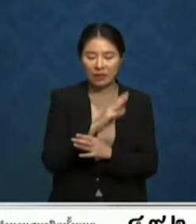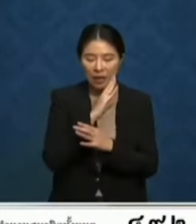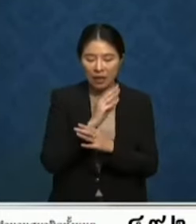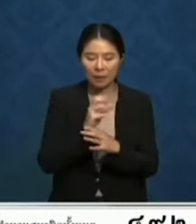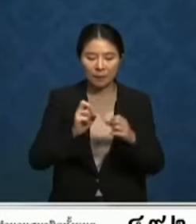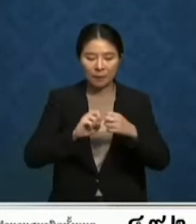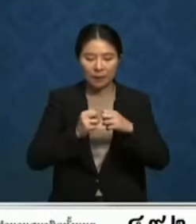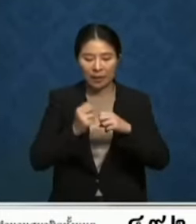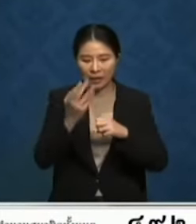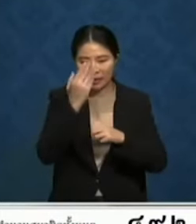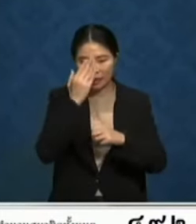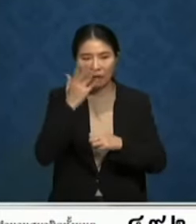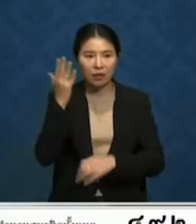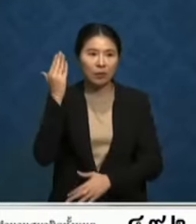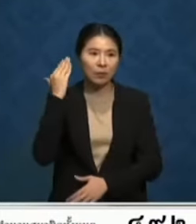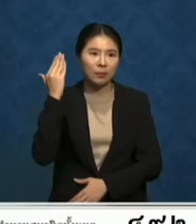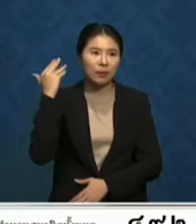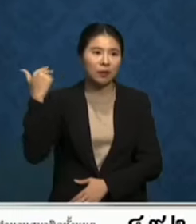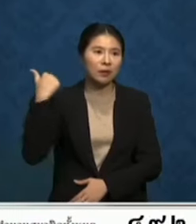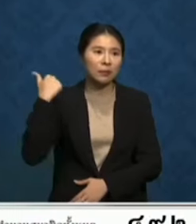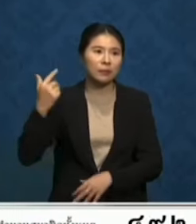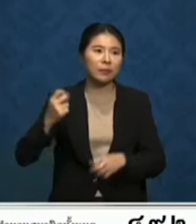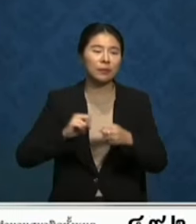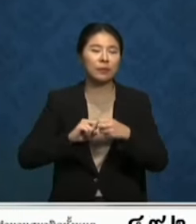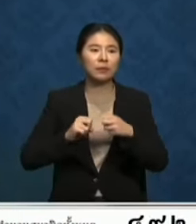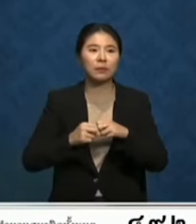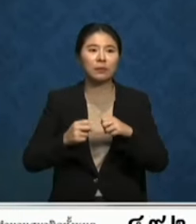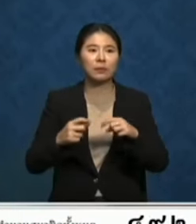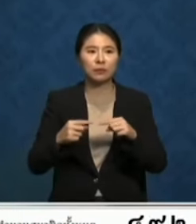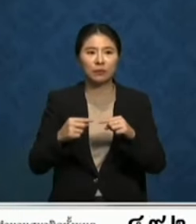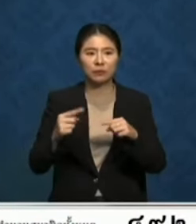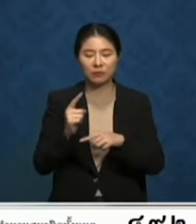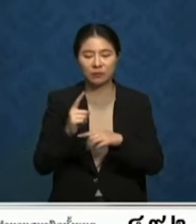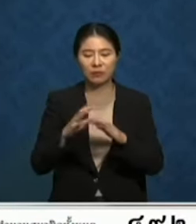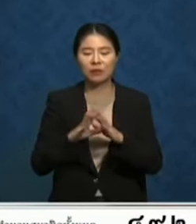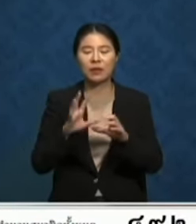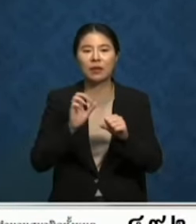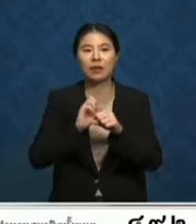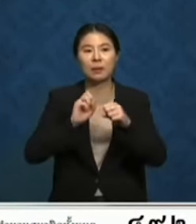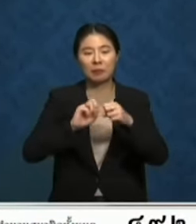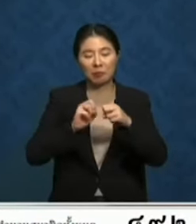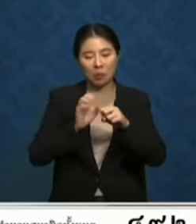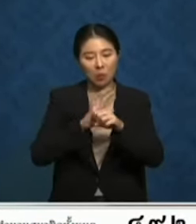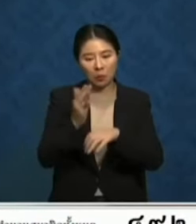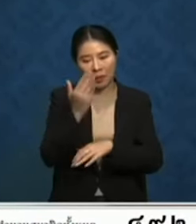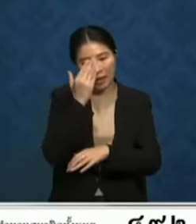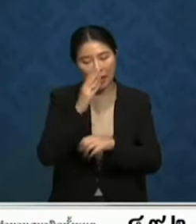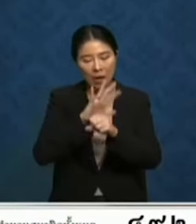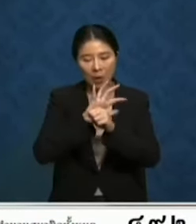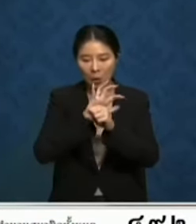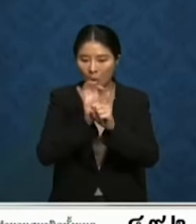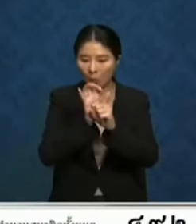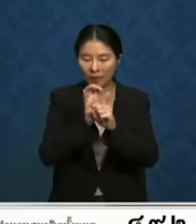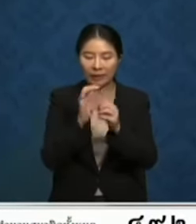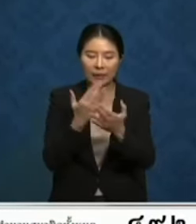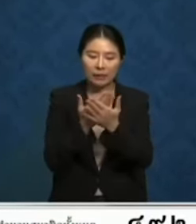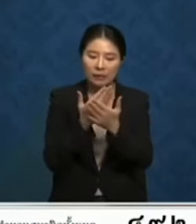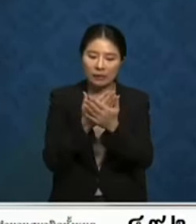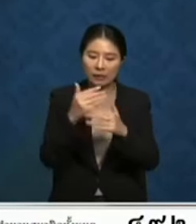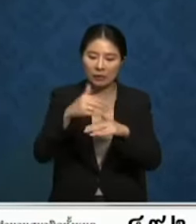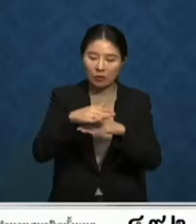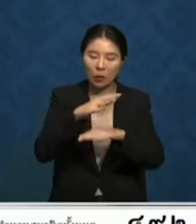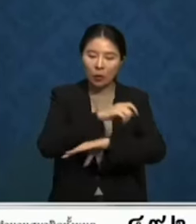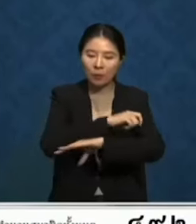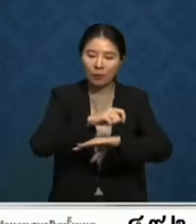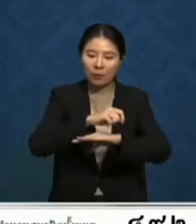เกิดที่ผ่านมาเนี่ยมีกรณีเกิดวิกฤตไวรัสโควิด -19 นะครับก็ต้องใช้เงินนอกออกมามา